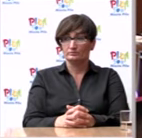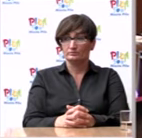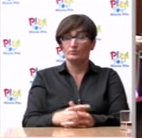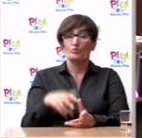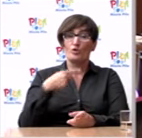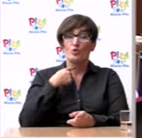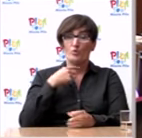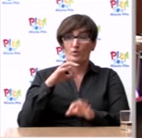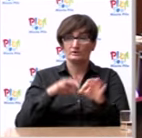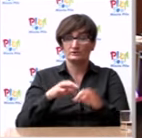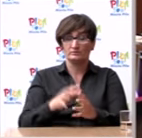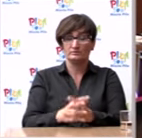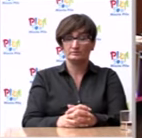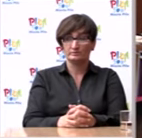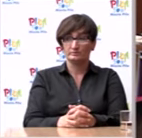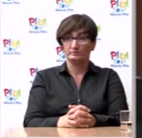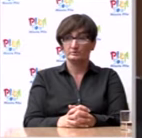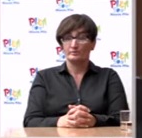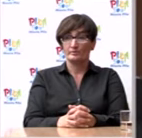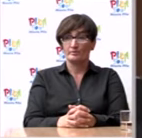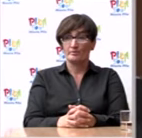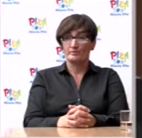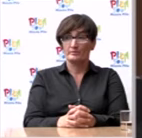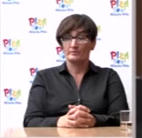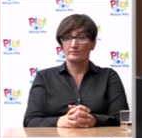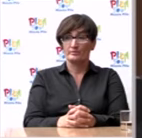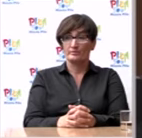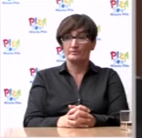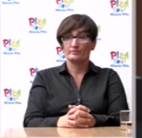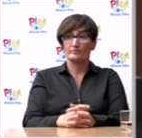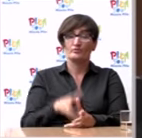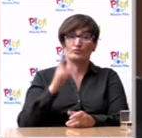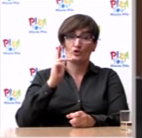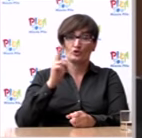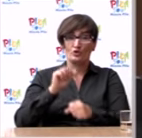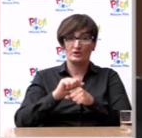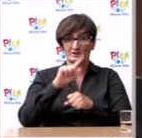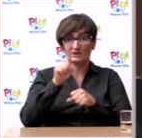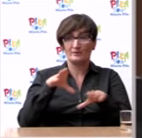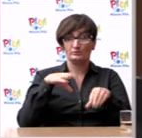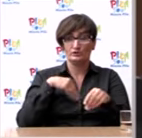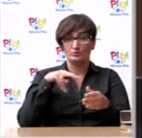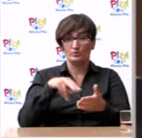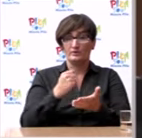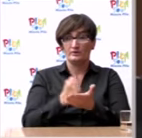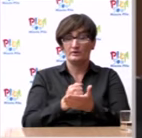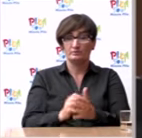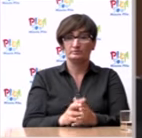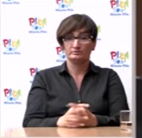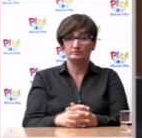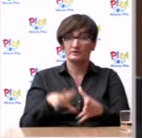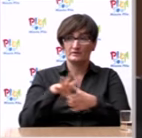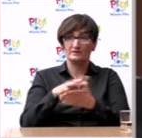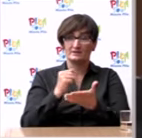Głosujemy. Proszę Państwa, a zatem kto z pań i panów radnych jest za przyjęciem uchwały w